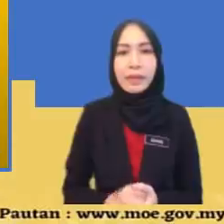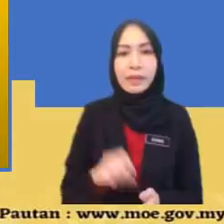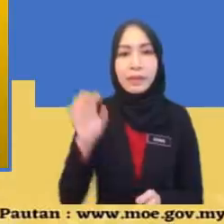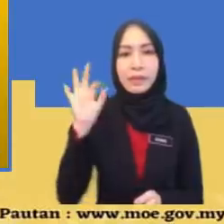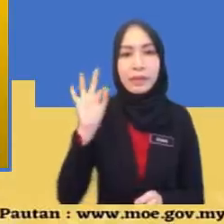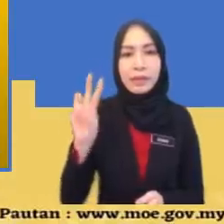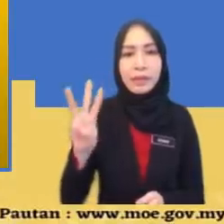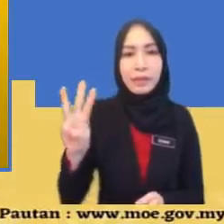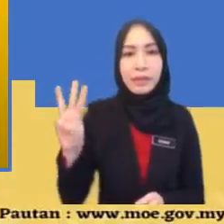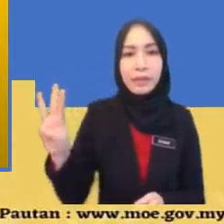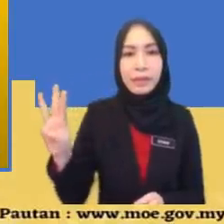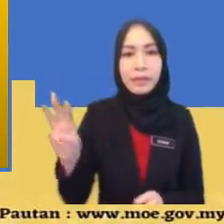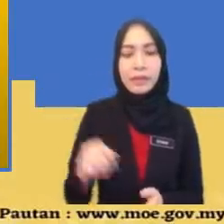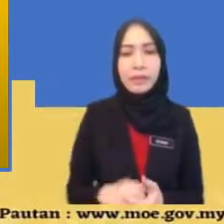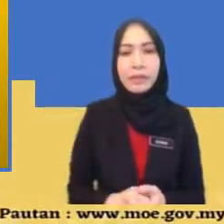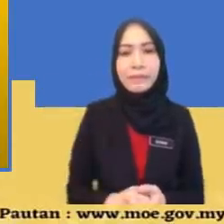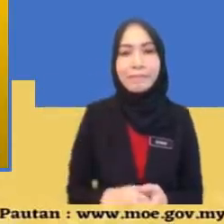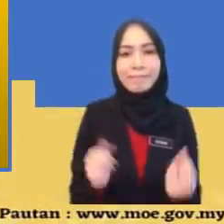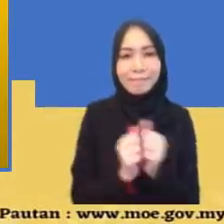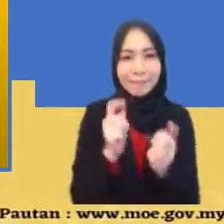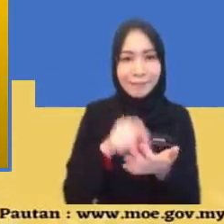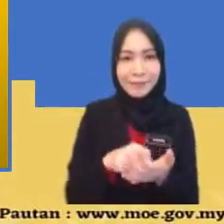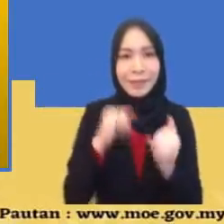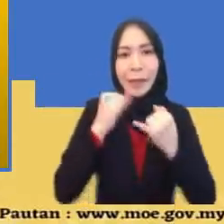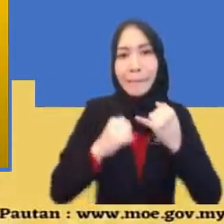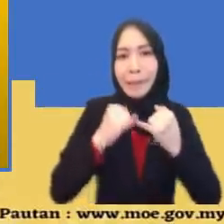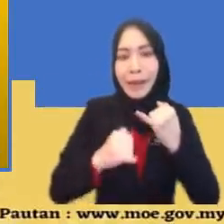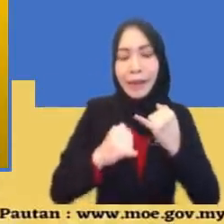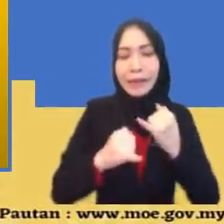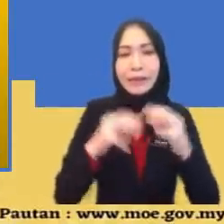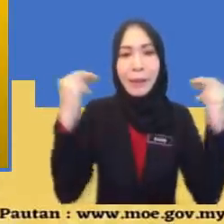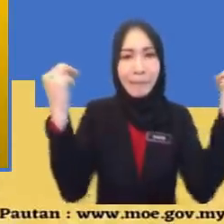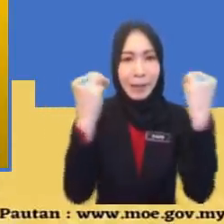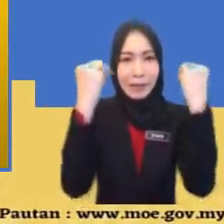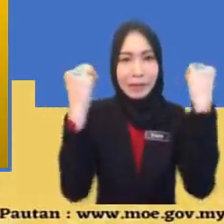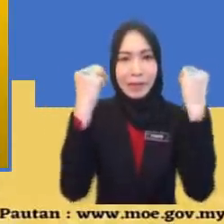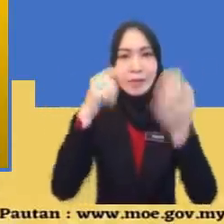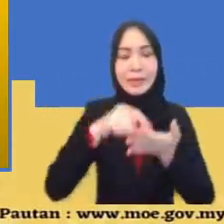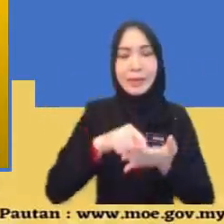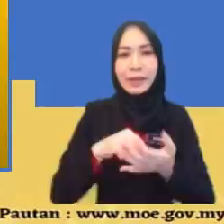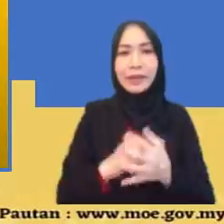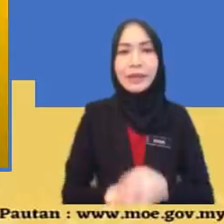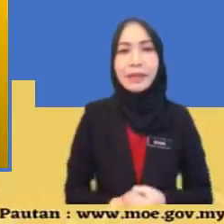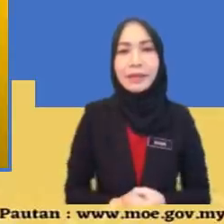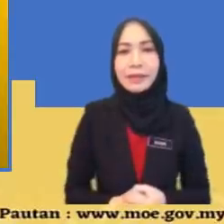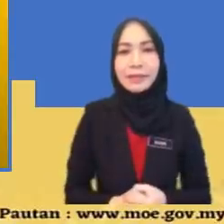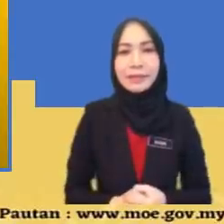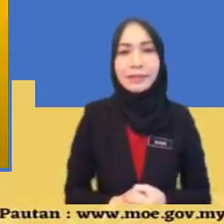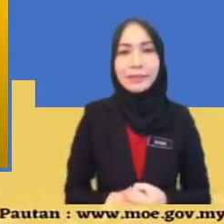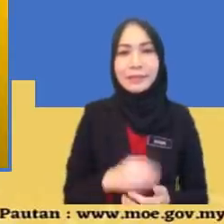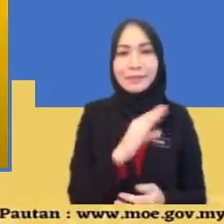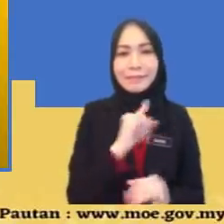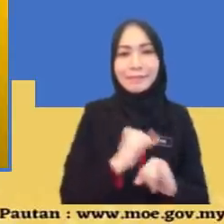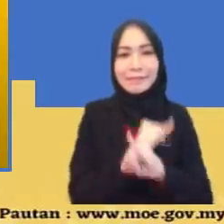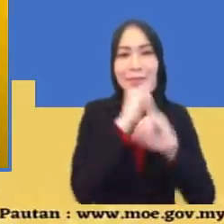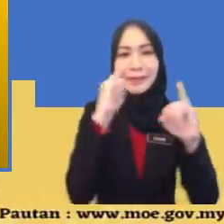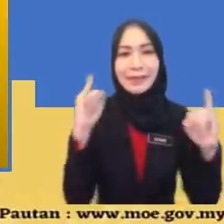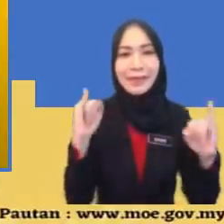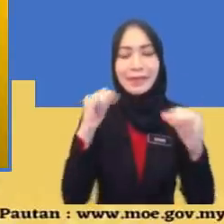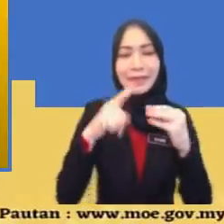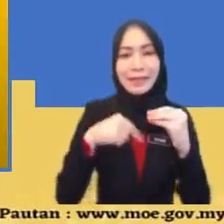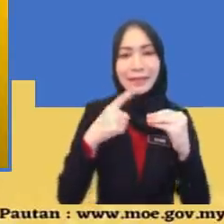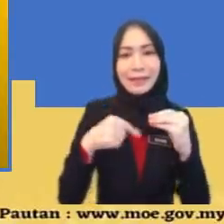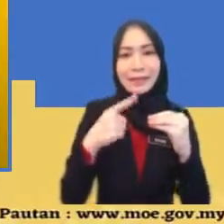dengan ini berakhirlah tidak Majlis pelancaran dan Pak 5 program pemerikasaan pelaksanaan kulit labu